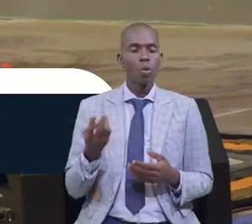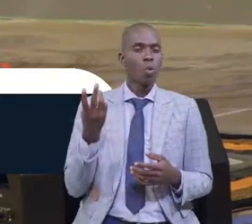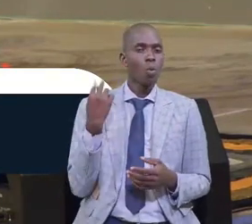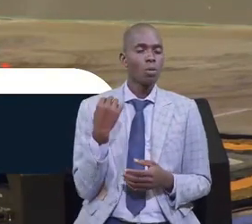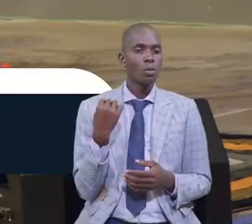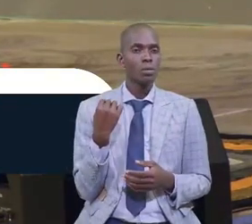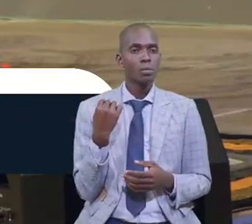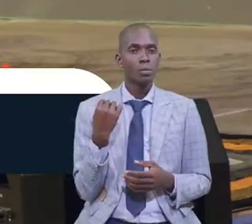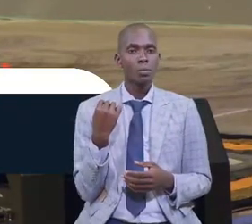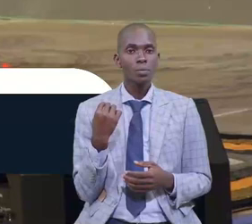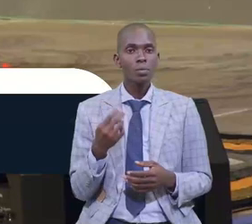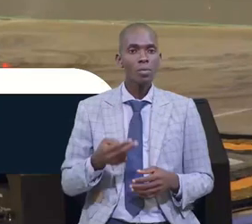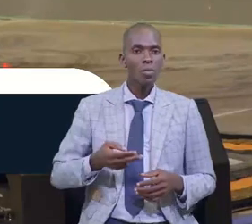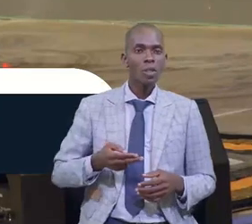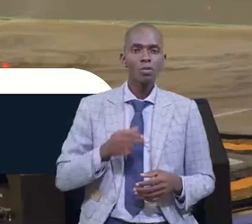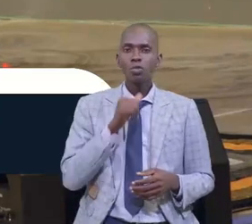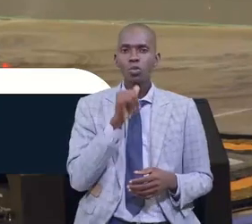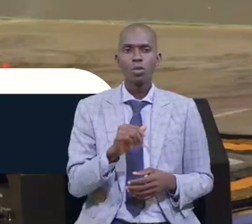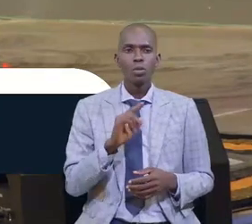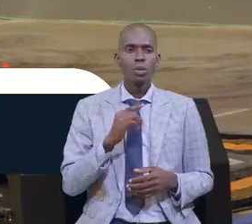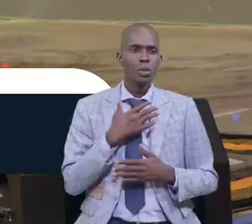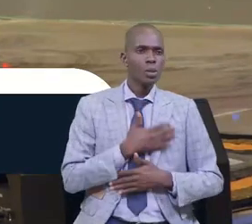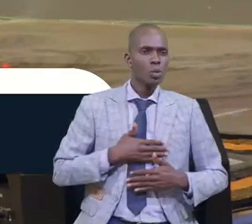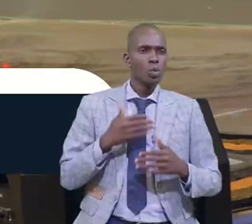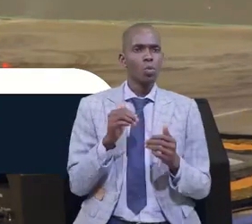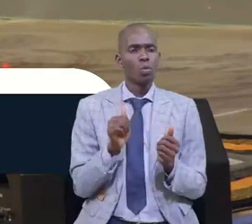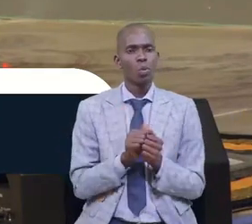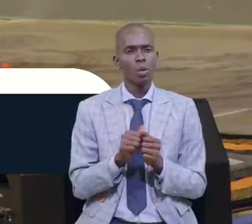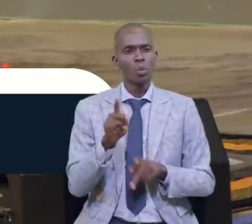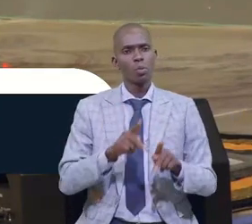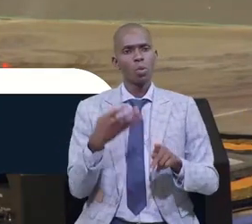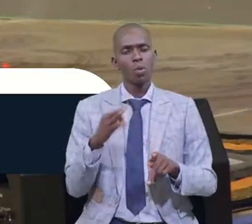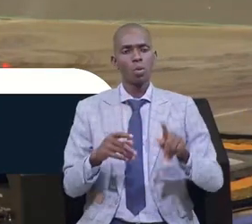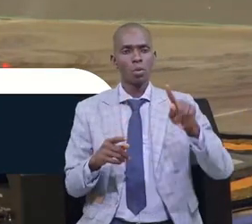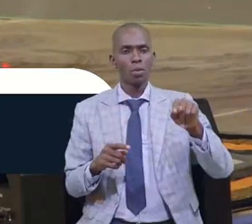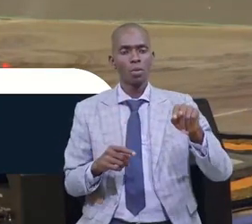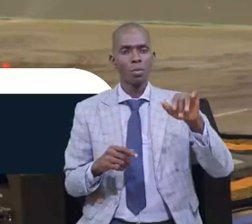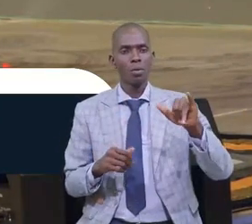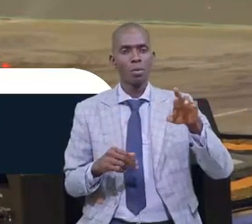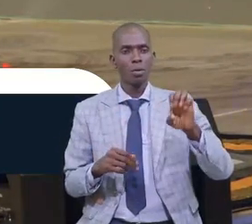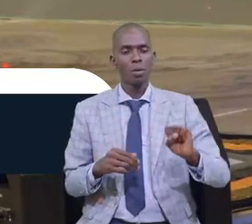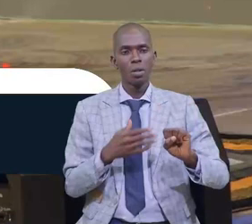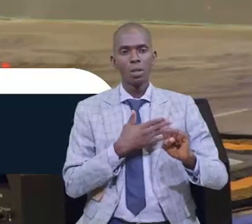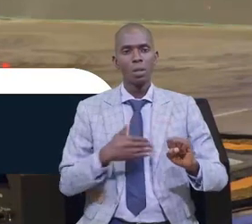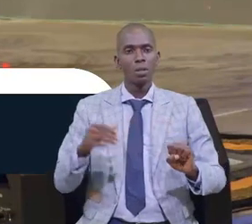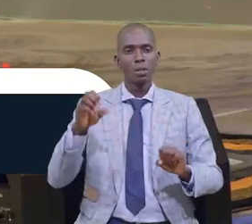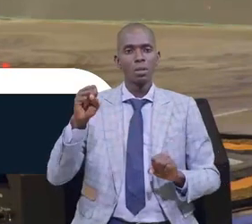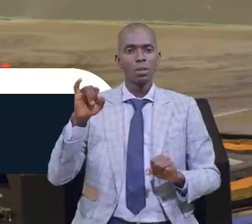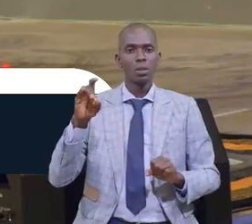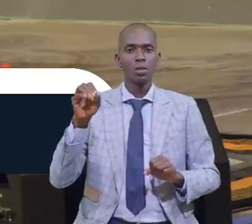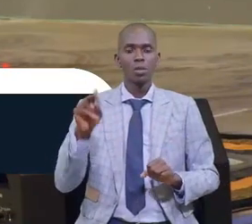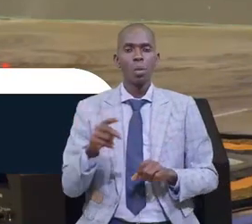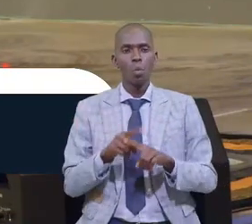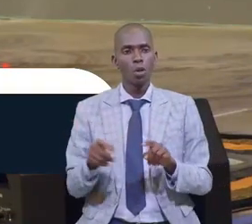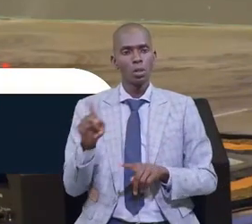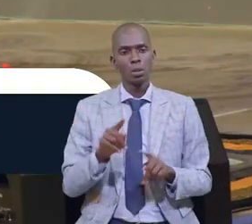avait des dispositions hostiles à l'égard des Tyriens et des Sidoniens. Mais ils vinrent